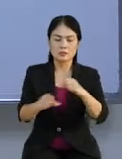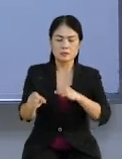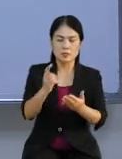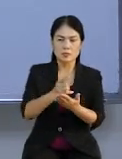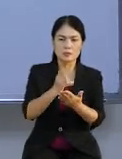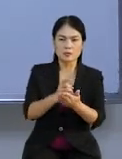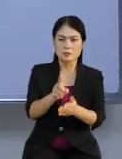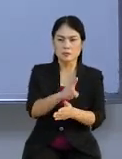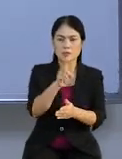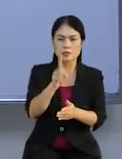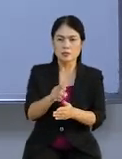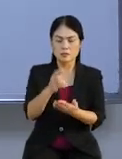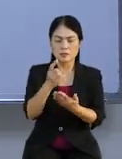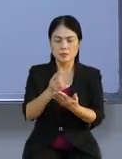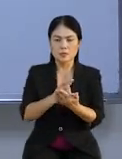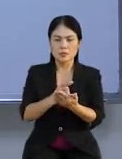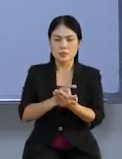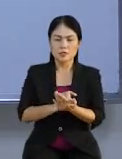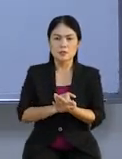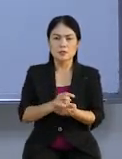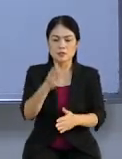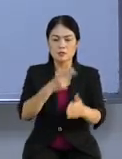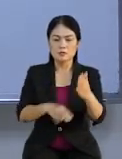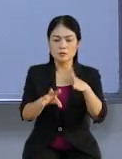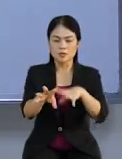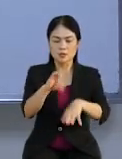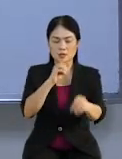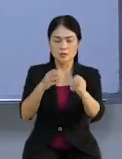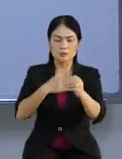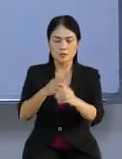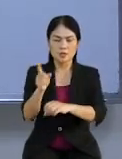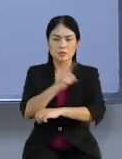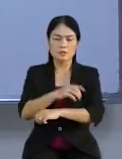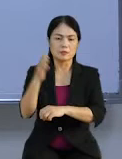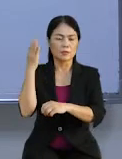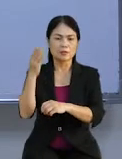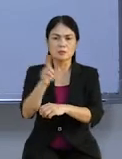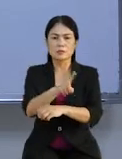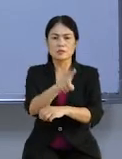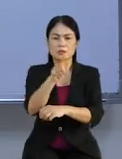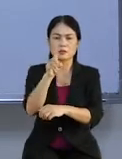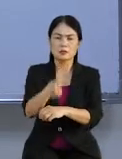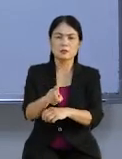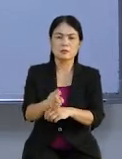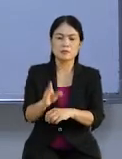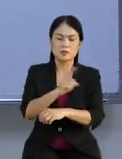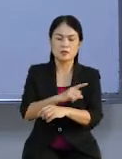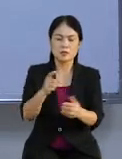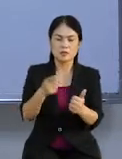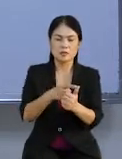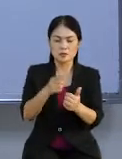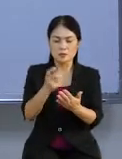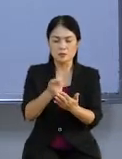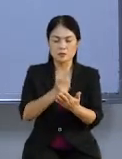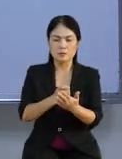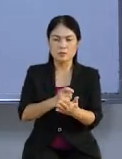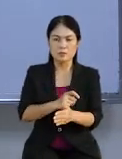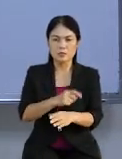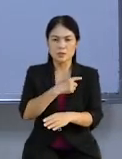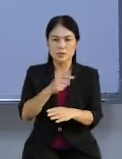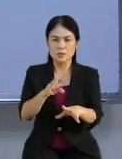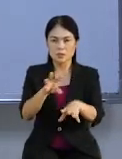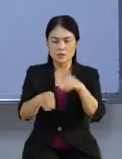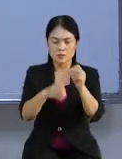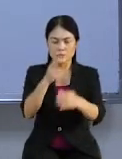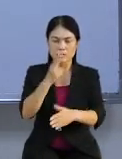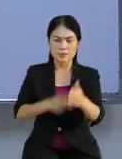riêng lục rú xong xô rùm lực bìa vây đại bọn bọn ọc ní bạn riêng cho mùi lục rú nước nông ngày môn hạ tá nước nông ngày môn mê riêng kênh nơi bị chia đọc bảo dương riêng ông